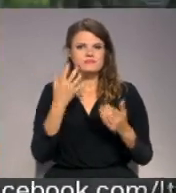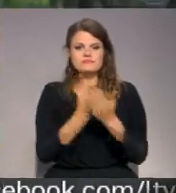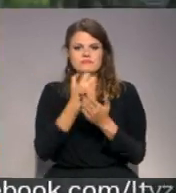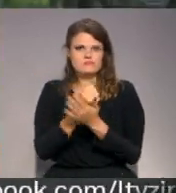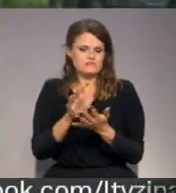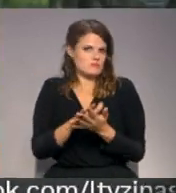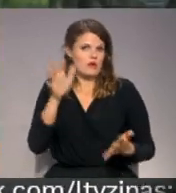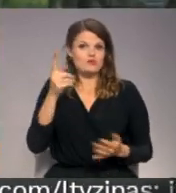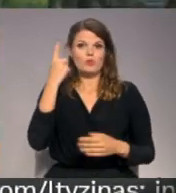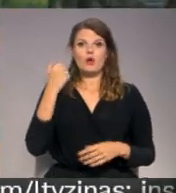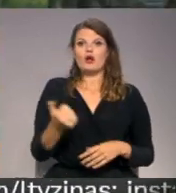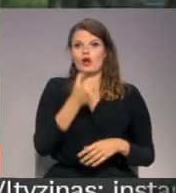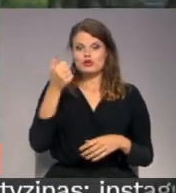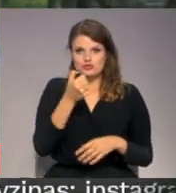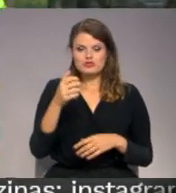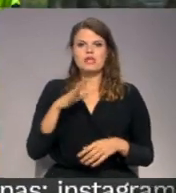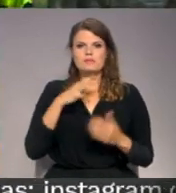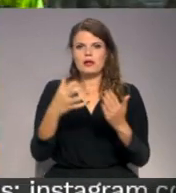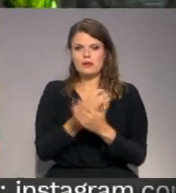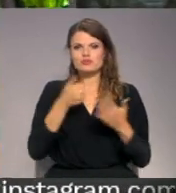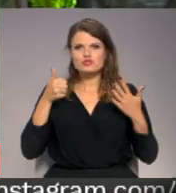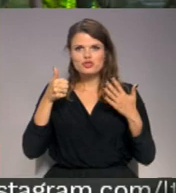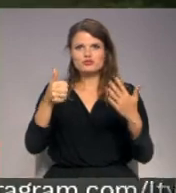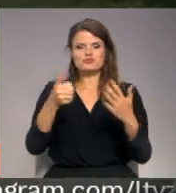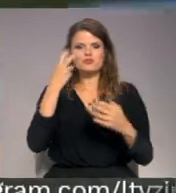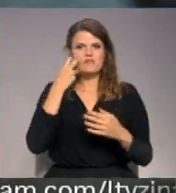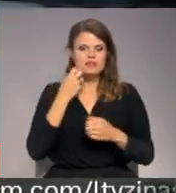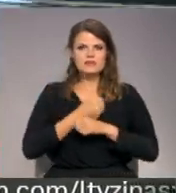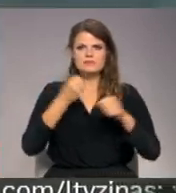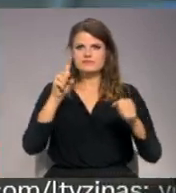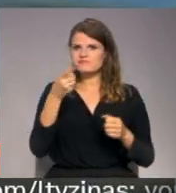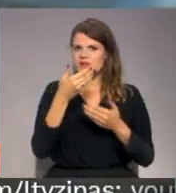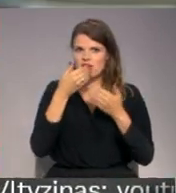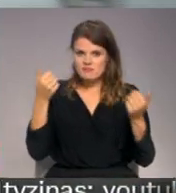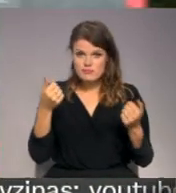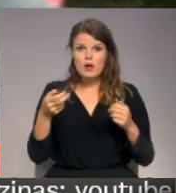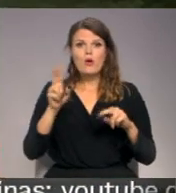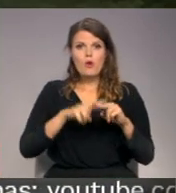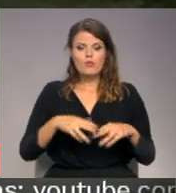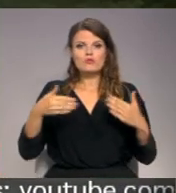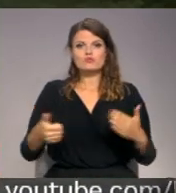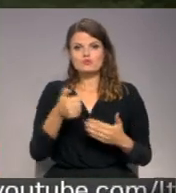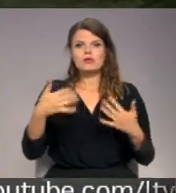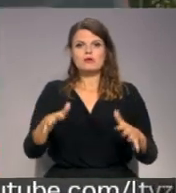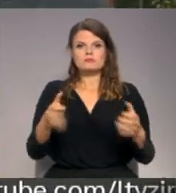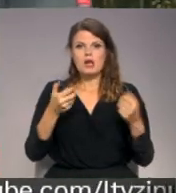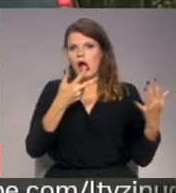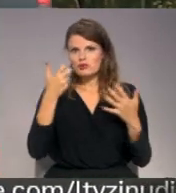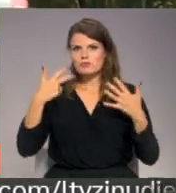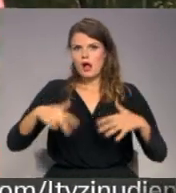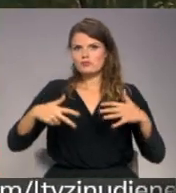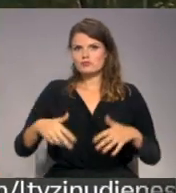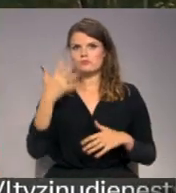audzis. Pērn kopumā likvidēti aptuveni 6000 lādiņu. Šogad jau saņemti 885 izsaukumi